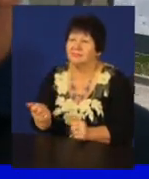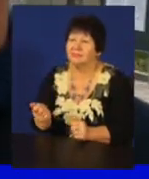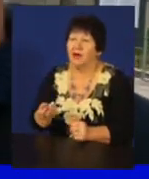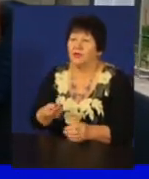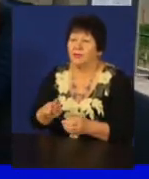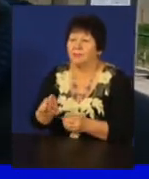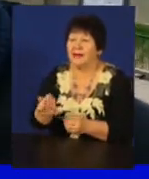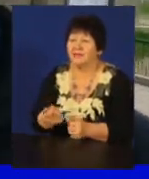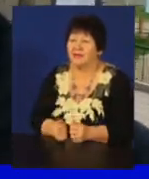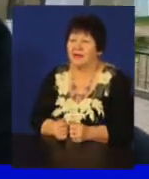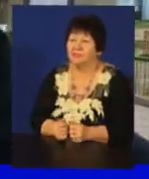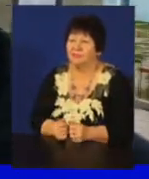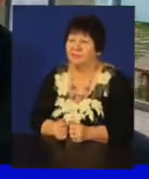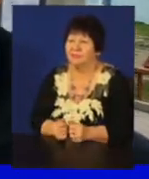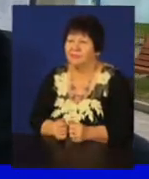plățile contribuției,